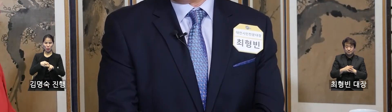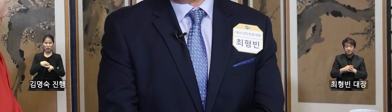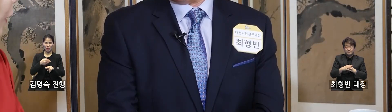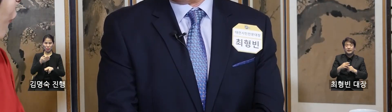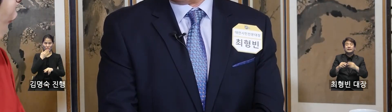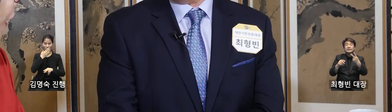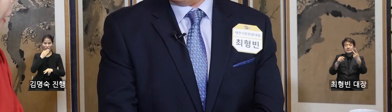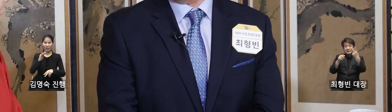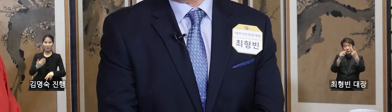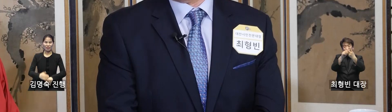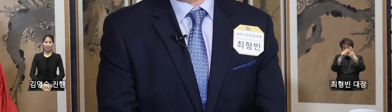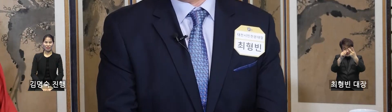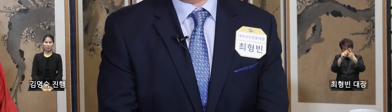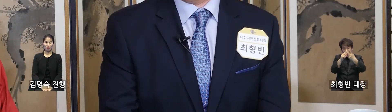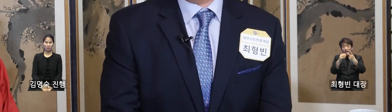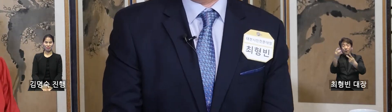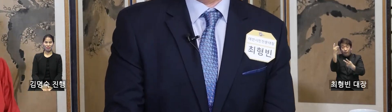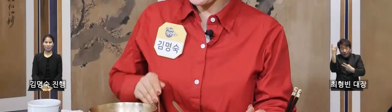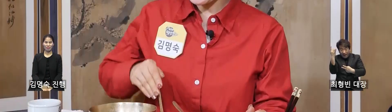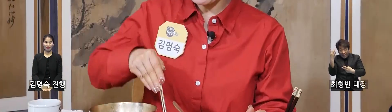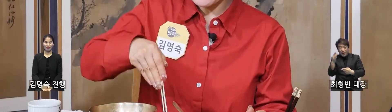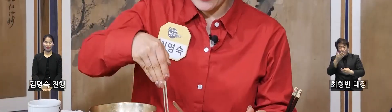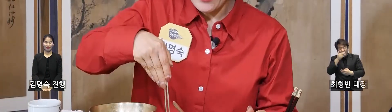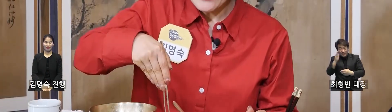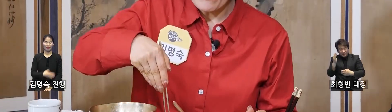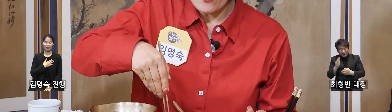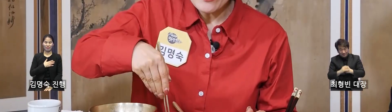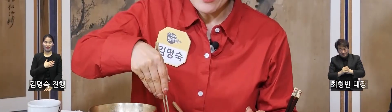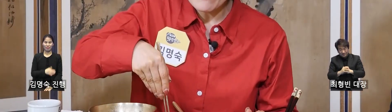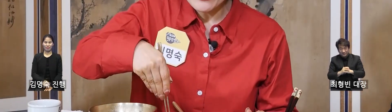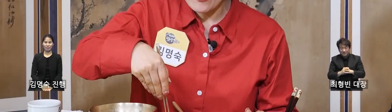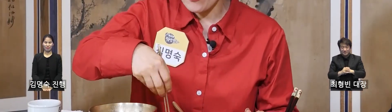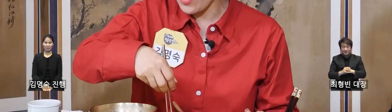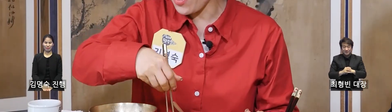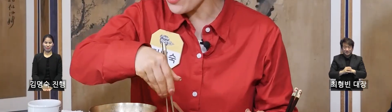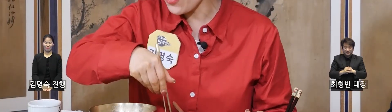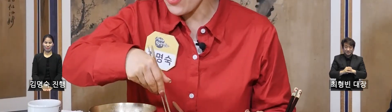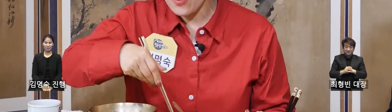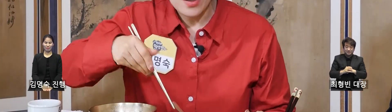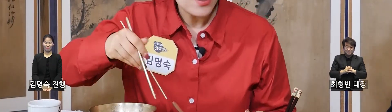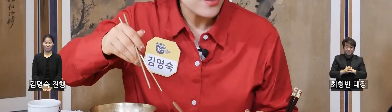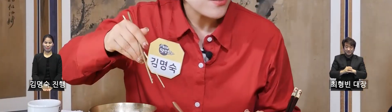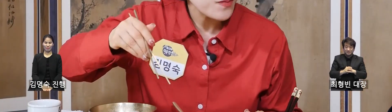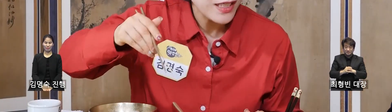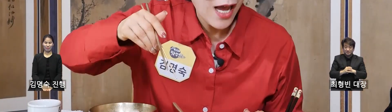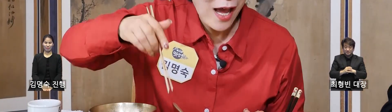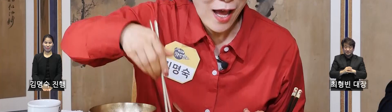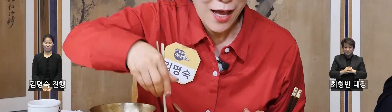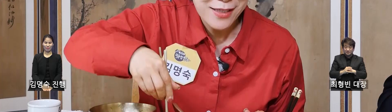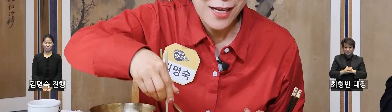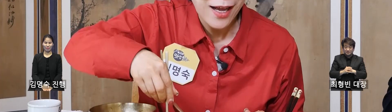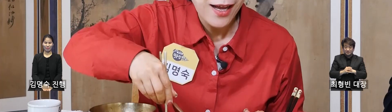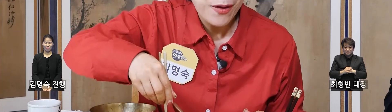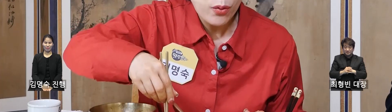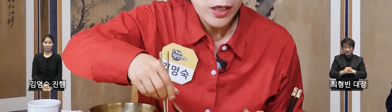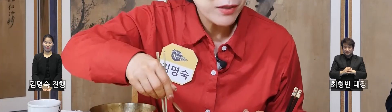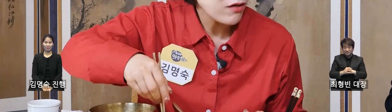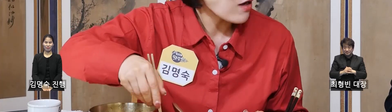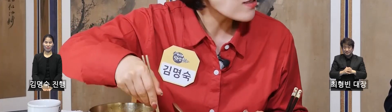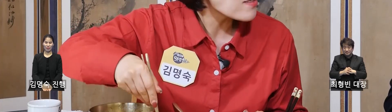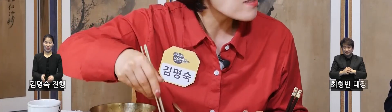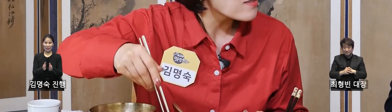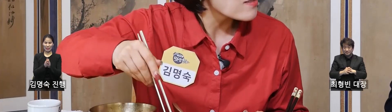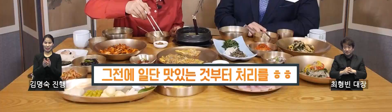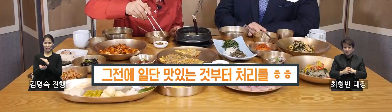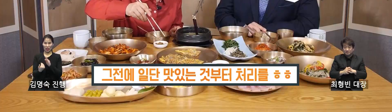지봉 게임 들어가는거 예 예 아 알겠습니다 본게임 들어가도록 하겠습니다 아 본게임